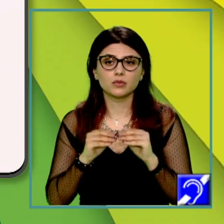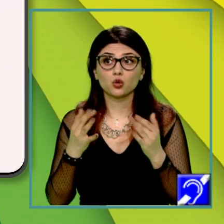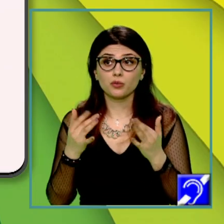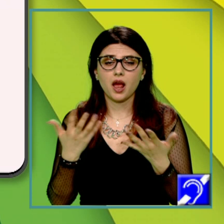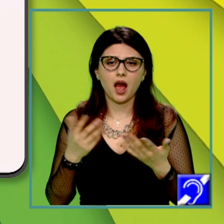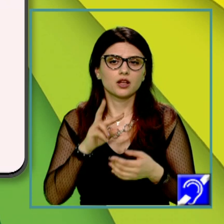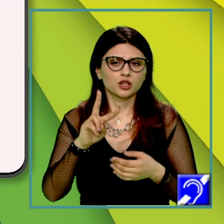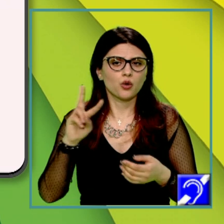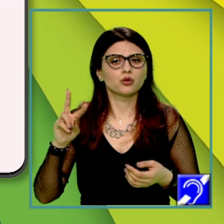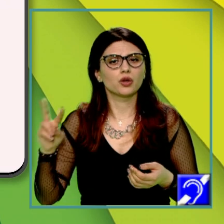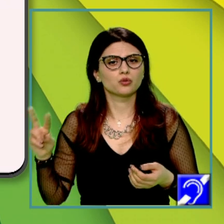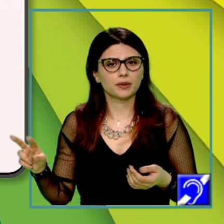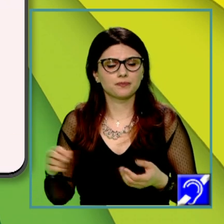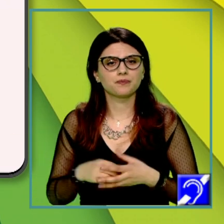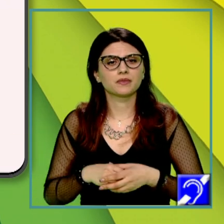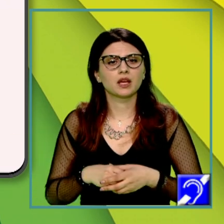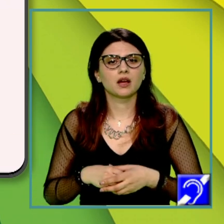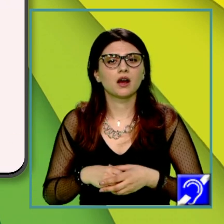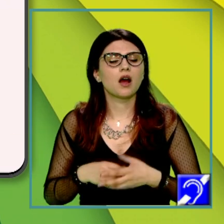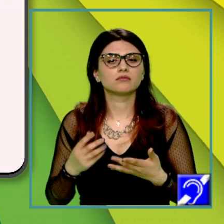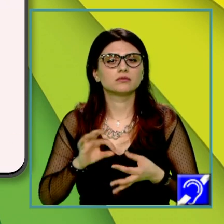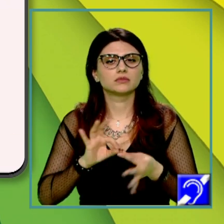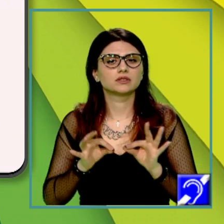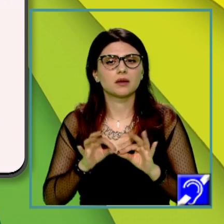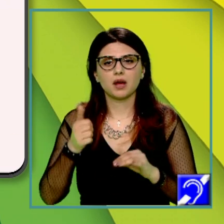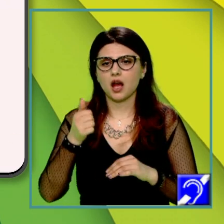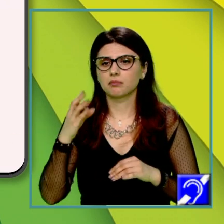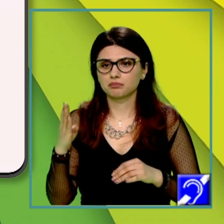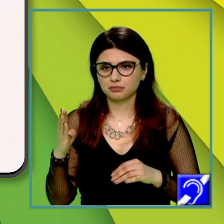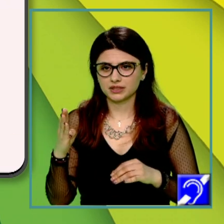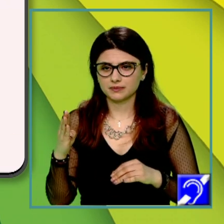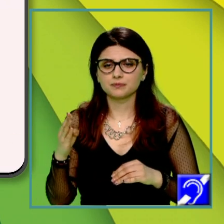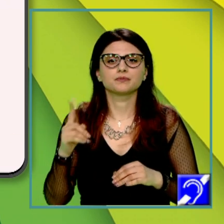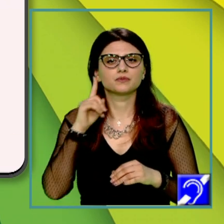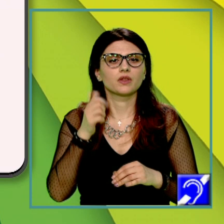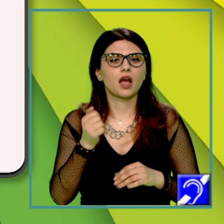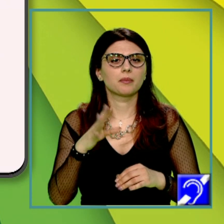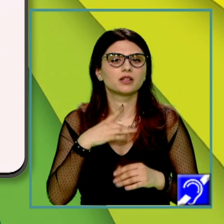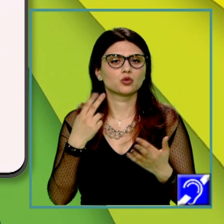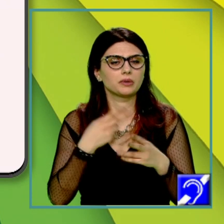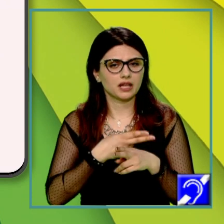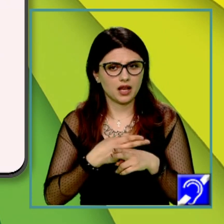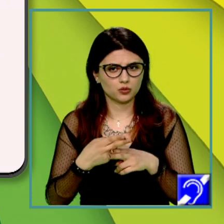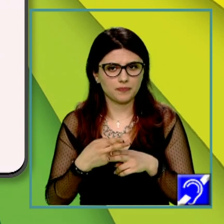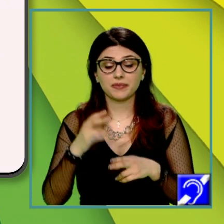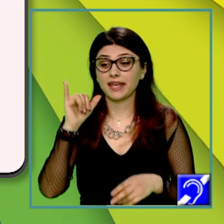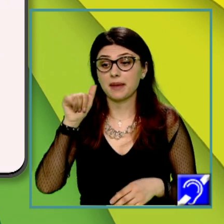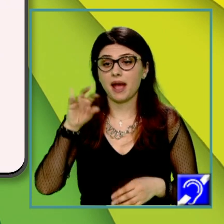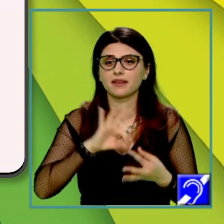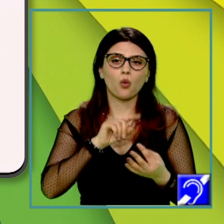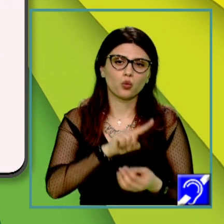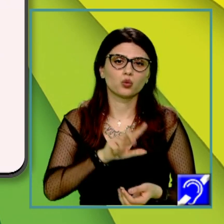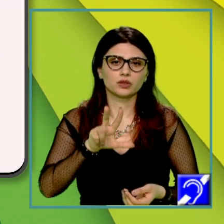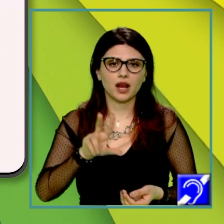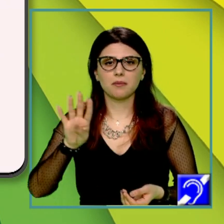numerele naturale de două cifre au formă ab deoarece AB este un număr natural impar rezultă